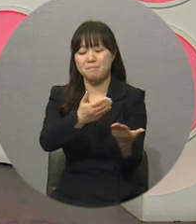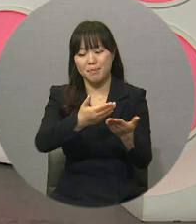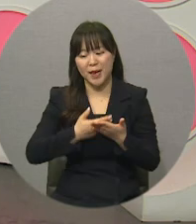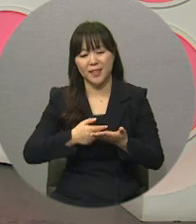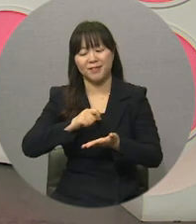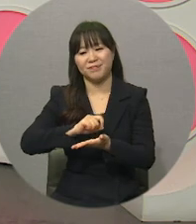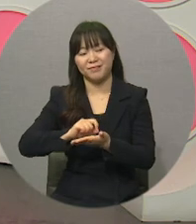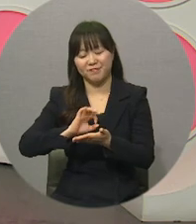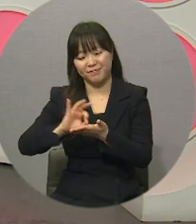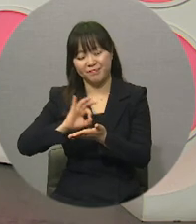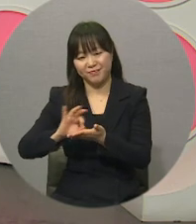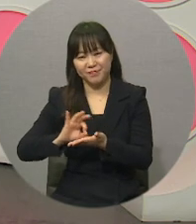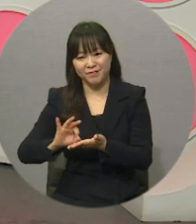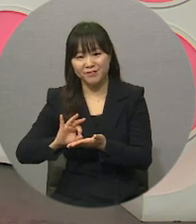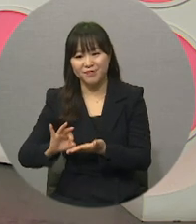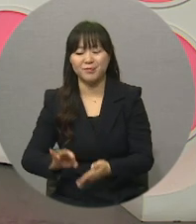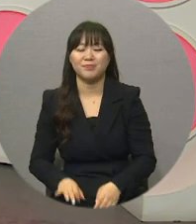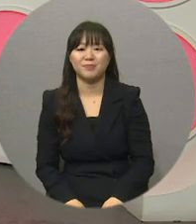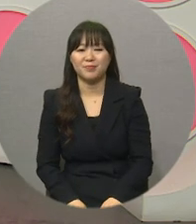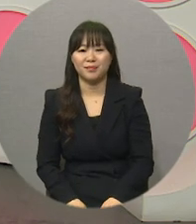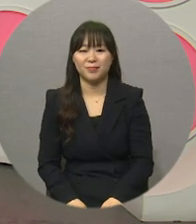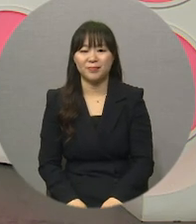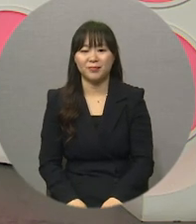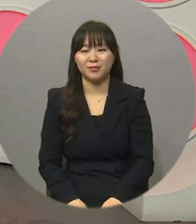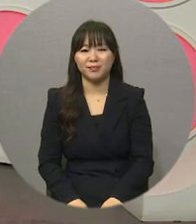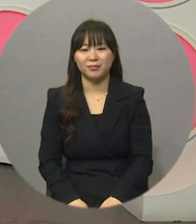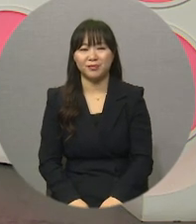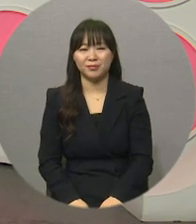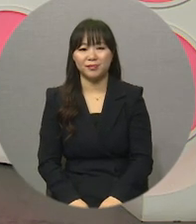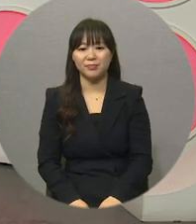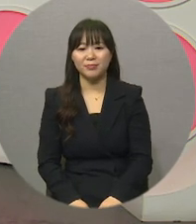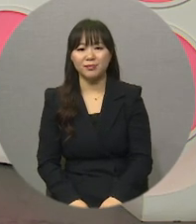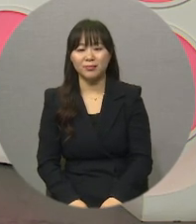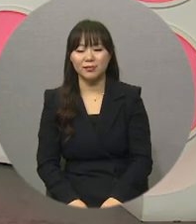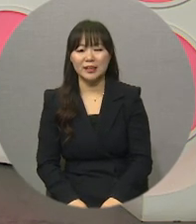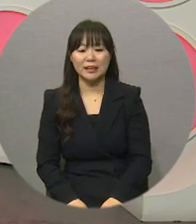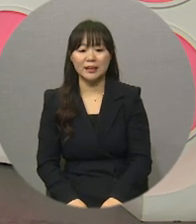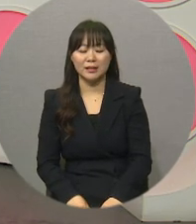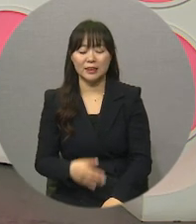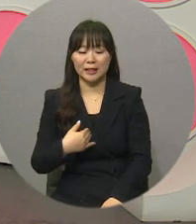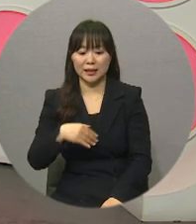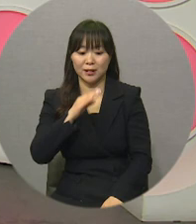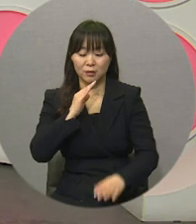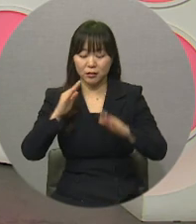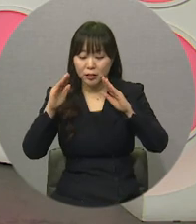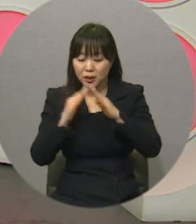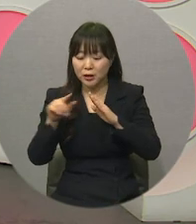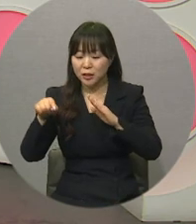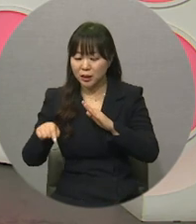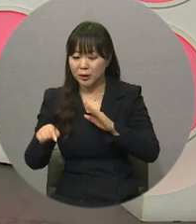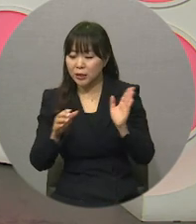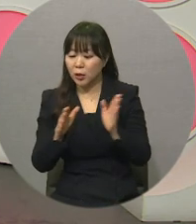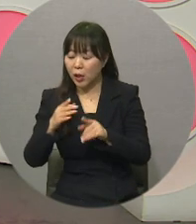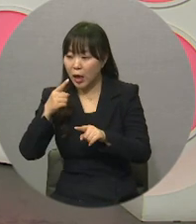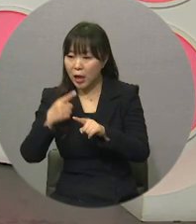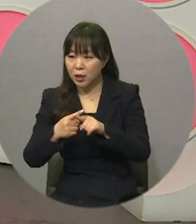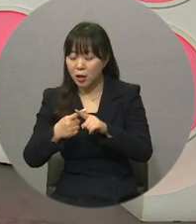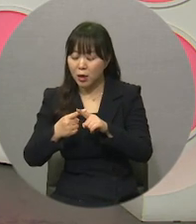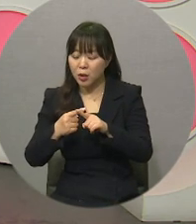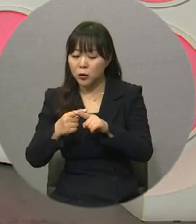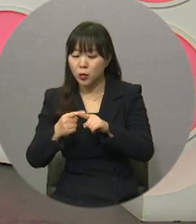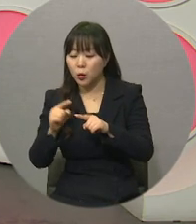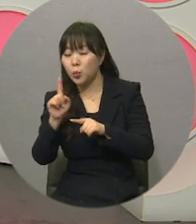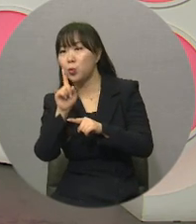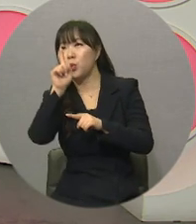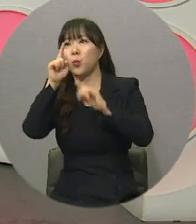옛날에도 물려받고 물려쓰고 많았죠. 그렇죠, 네. 그렇죠, 그렇죠. 친정집을 정리하다가 다락에서